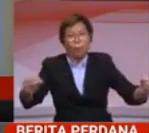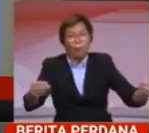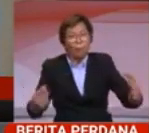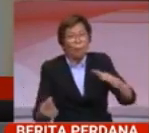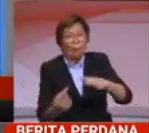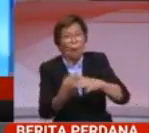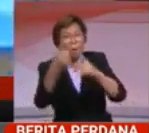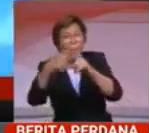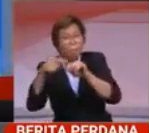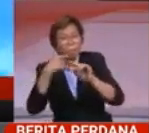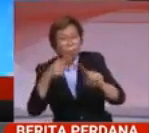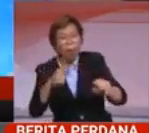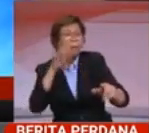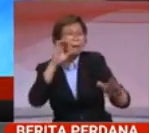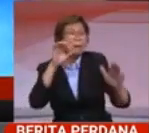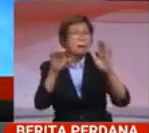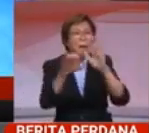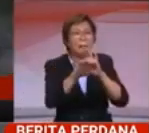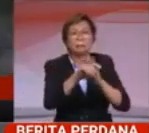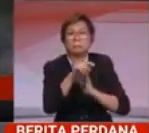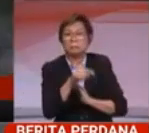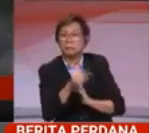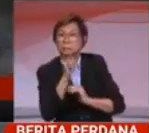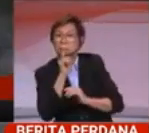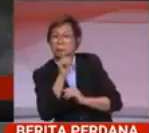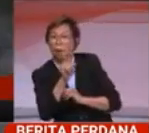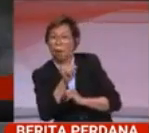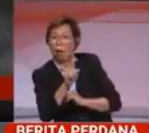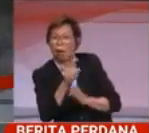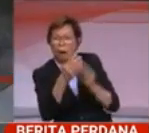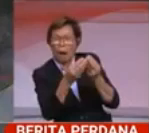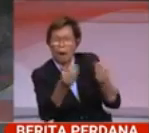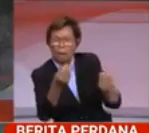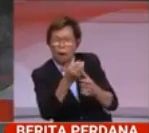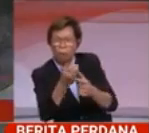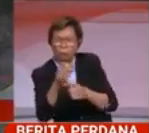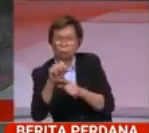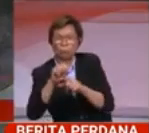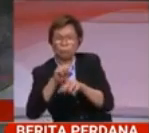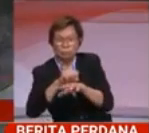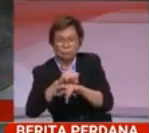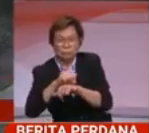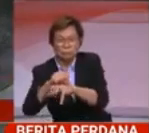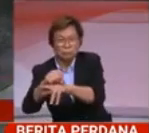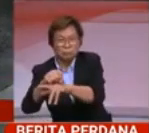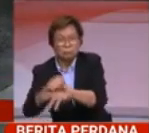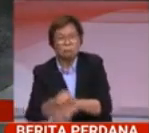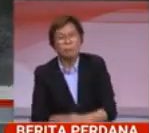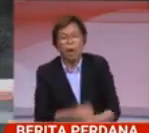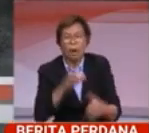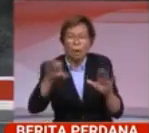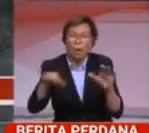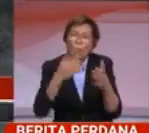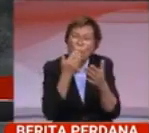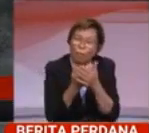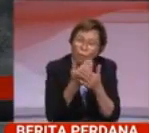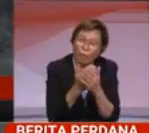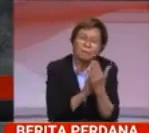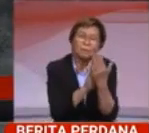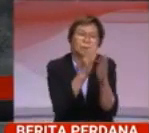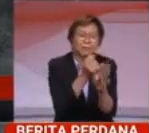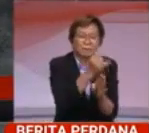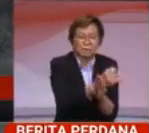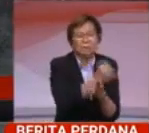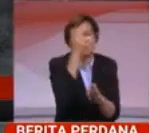pelbagai reaksi dan mengatakan imej tersebut adalah sebenarnya habuk atau serangga pada lensa kamera. Berbuat baik terhadap jiran,